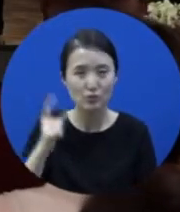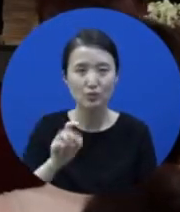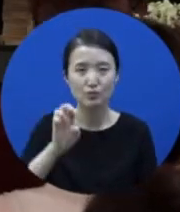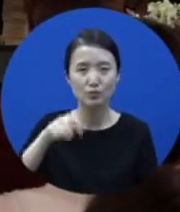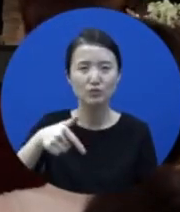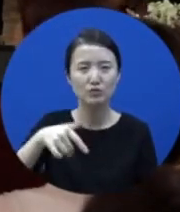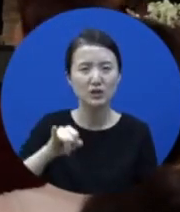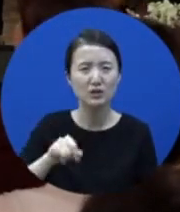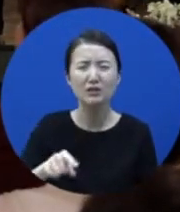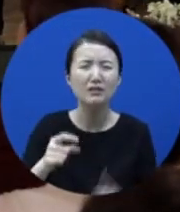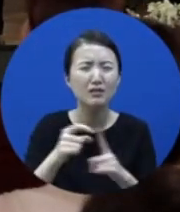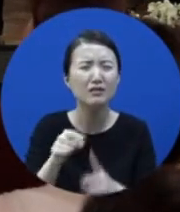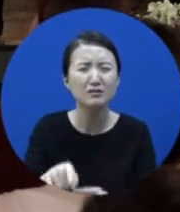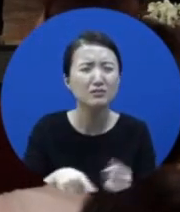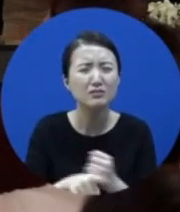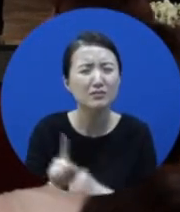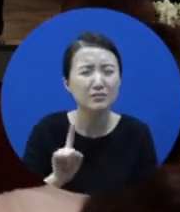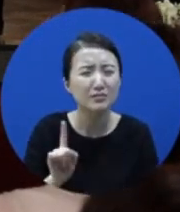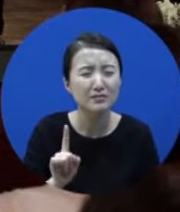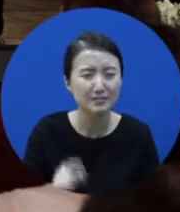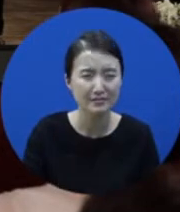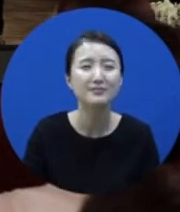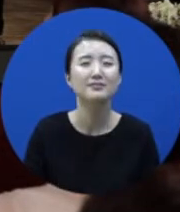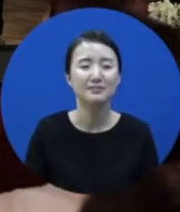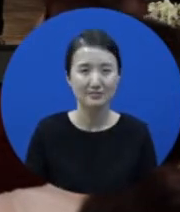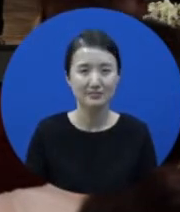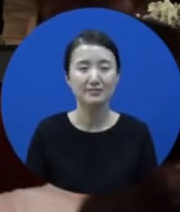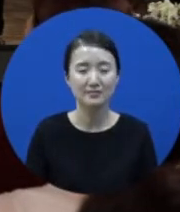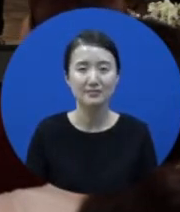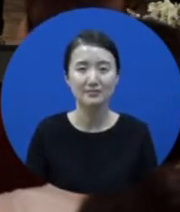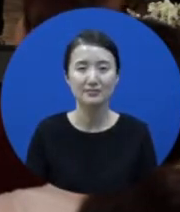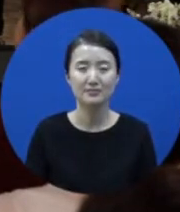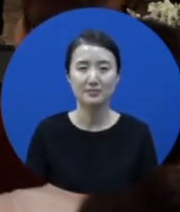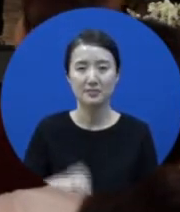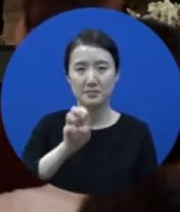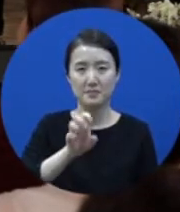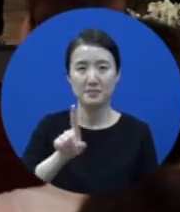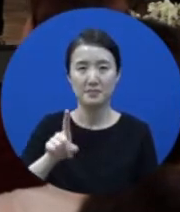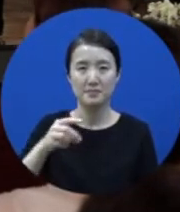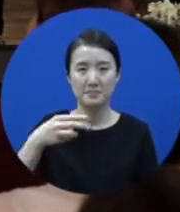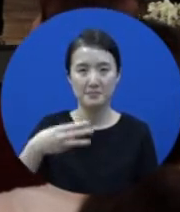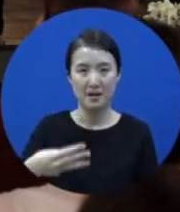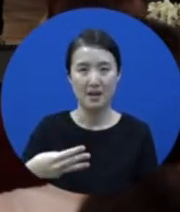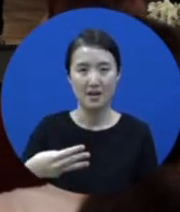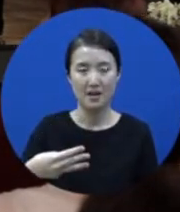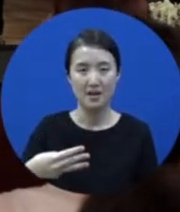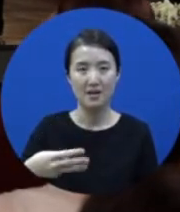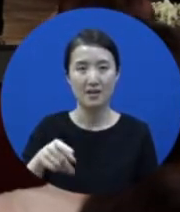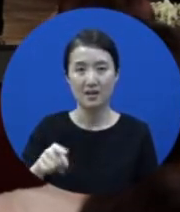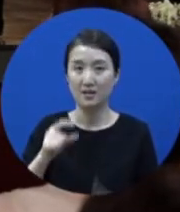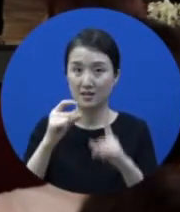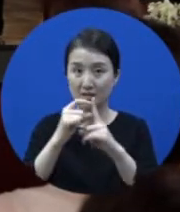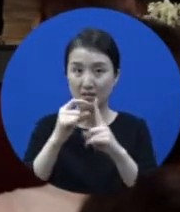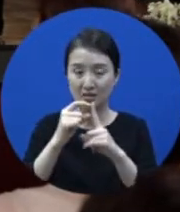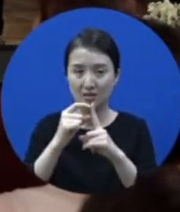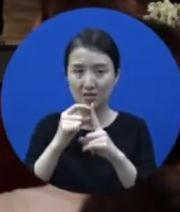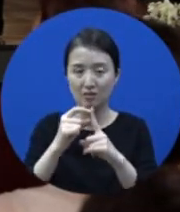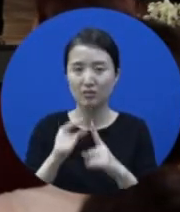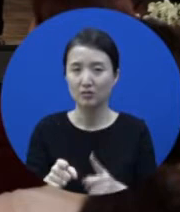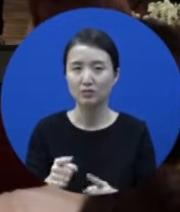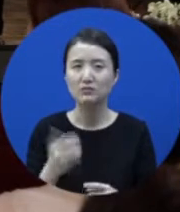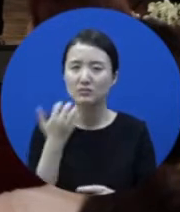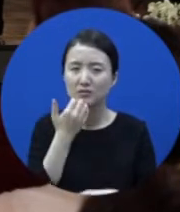훌륭한 무기입니다. 했는데요. 똑같은 그 말이라도요. 소리의 크기를 한번 이렇게 표시를 해놨어요.